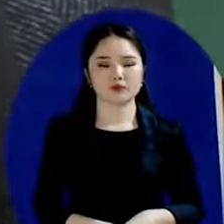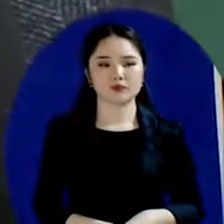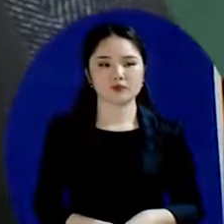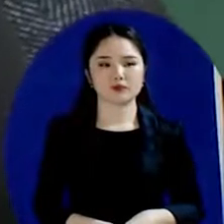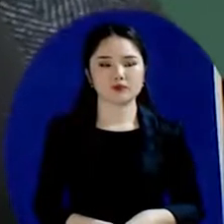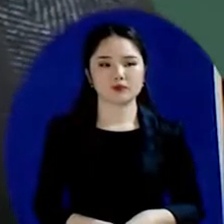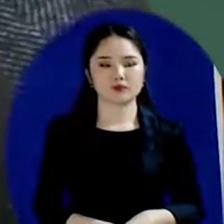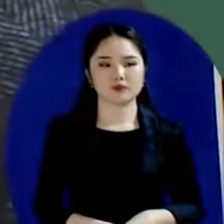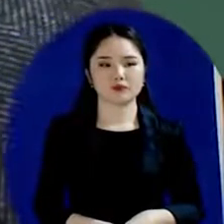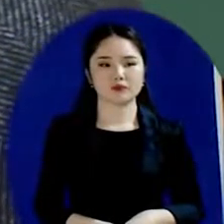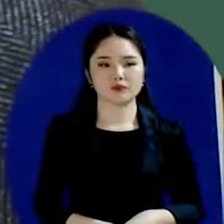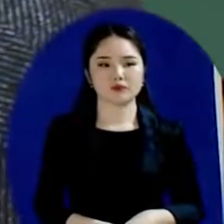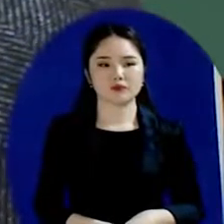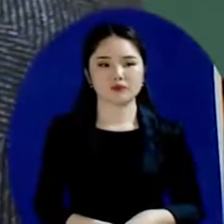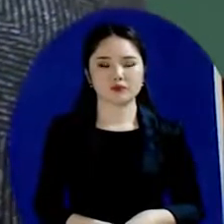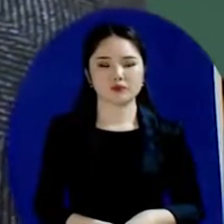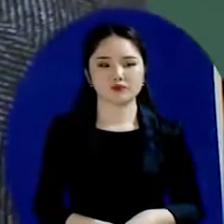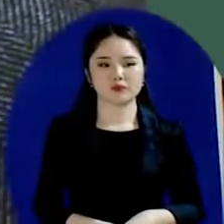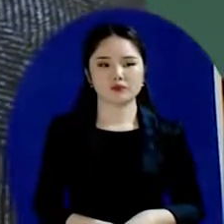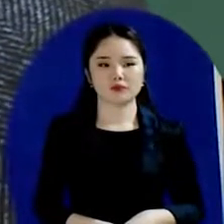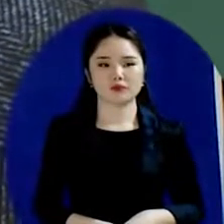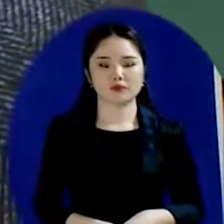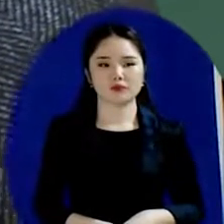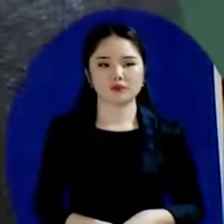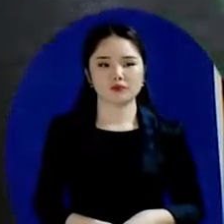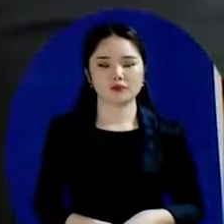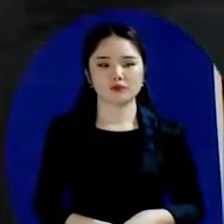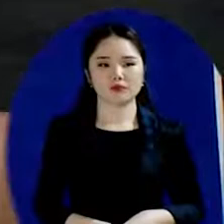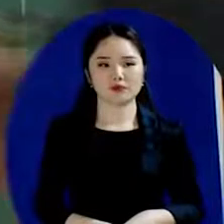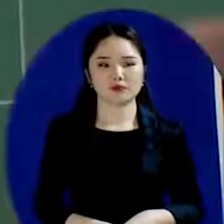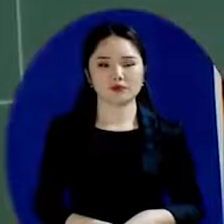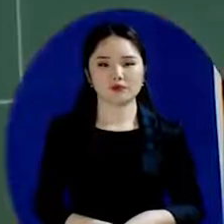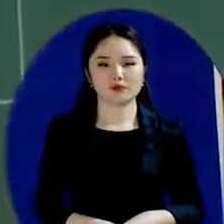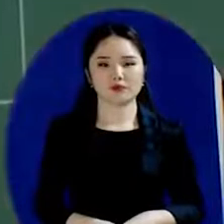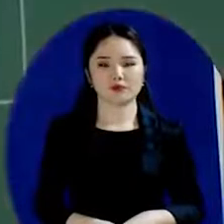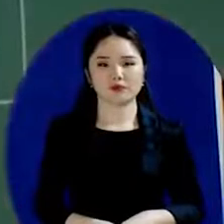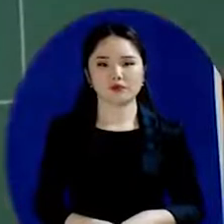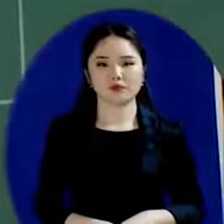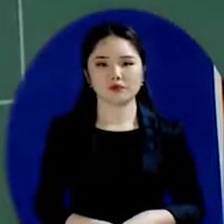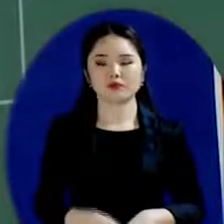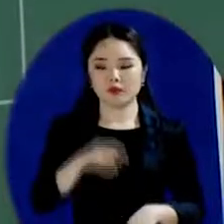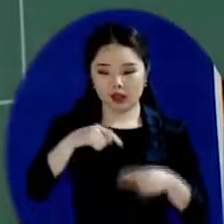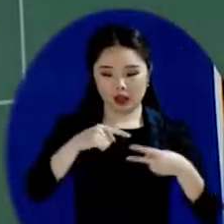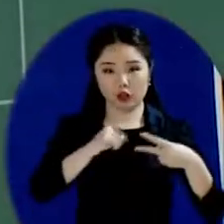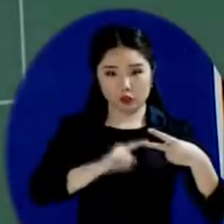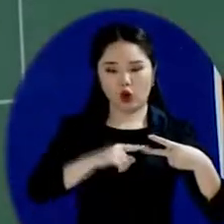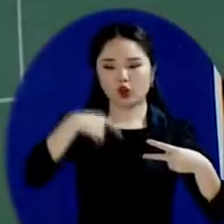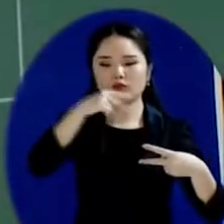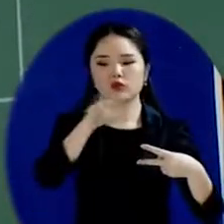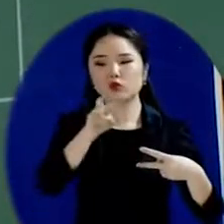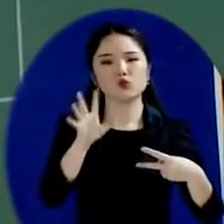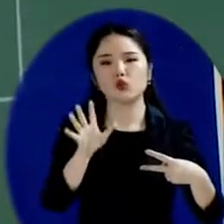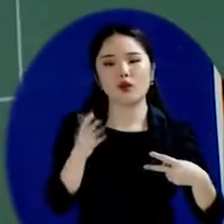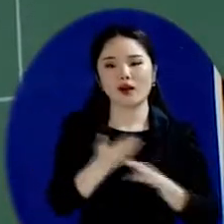Шуву нөгөө төгтөн цох гэж ангилж болох нь. За, энэ дээр нь юу ажиллах вэ? Мөн